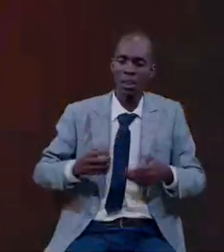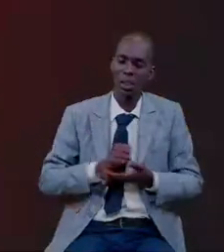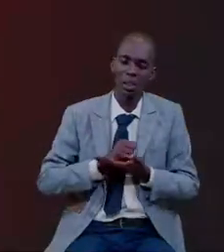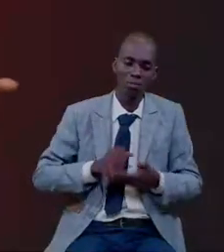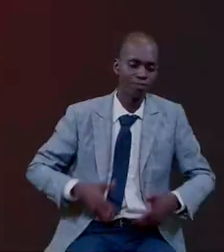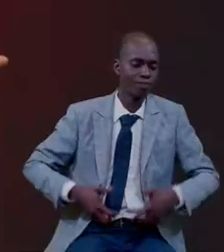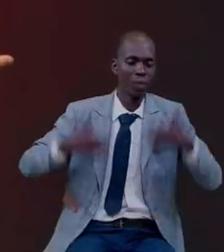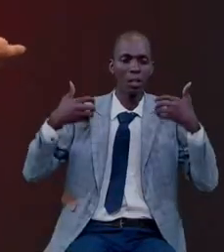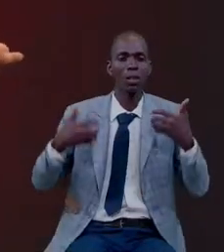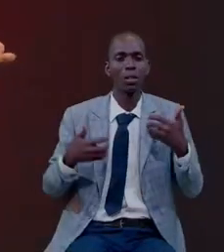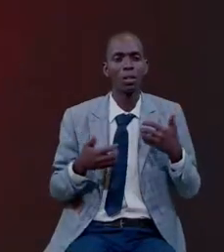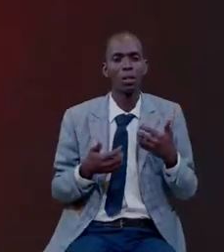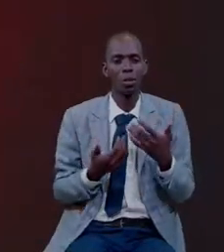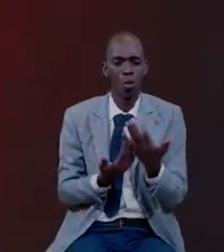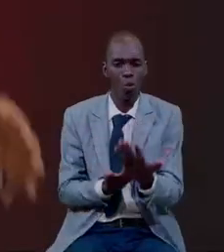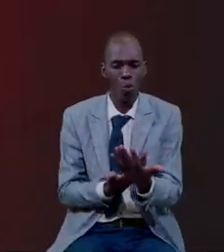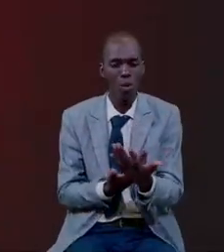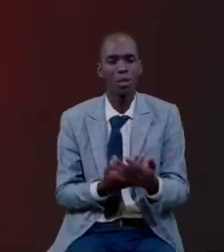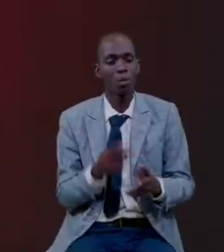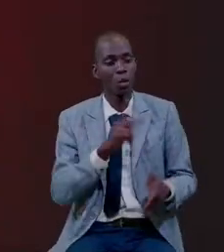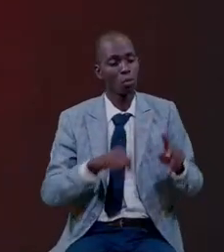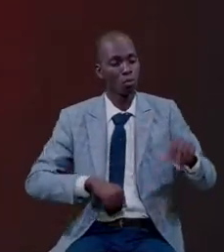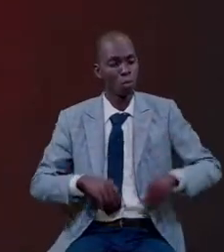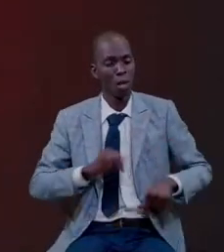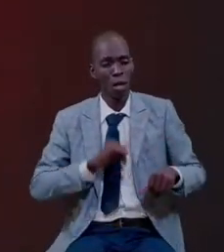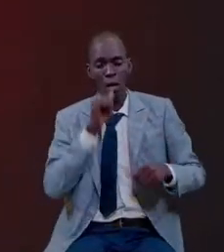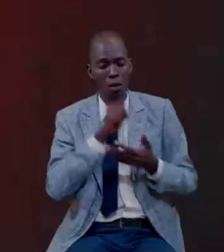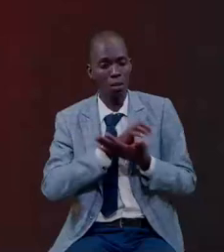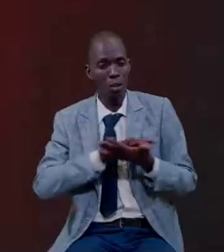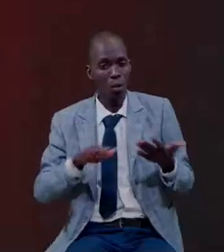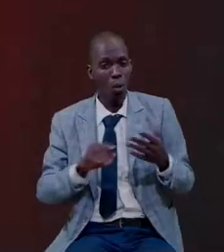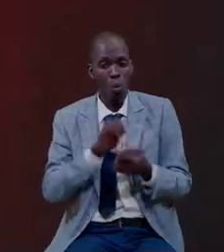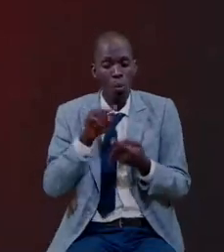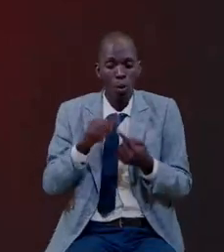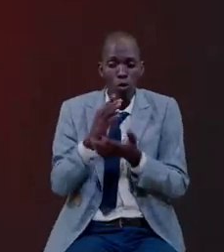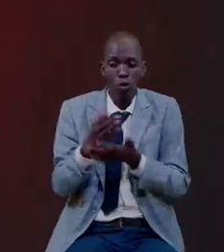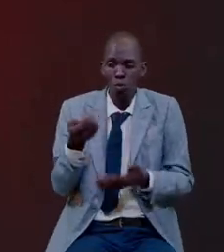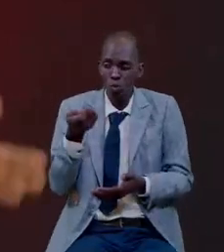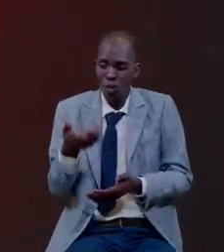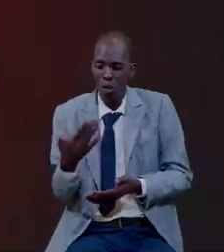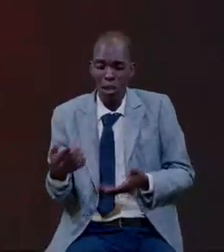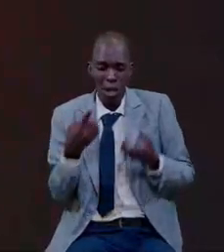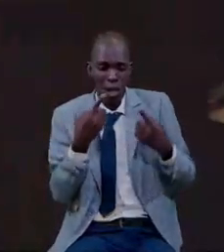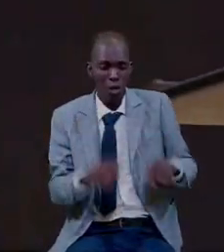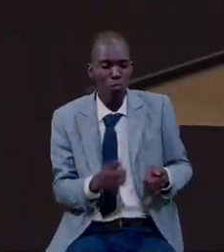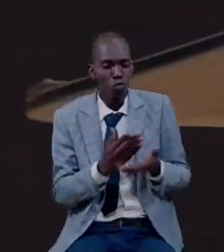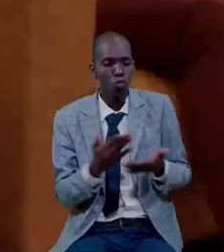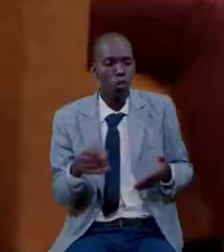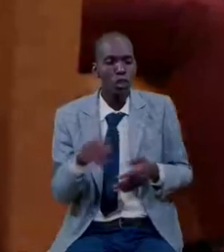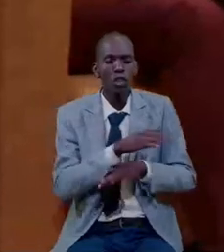de sanctification là-bas. Attendez jusqu'à ce que quelque chose arrive qu'ils n'aiment pas.